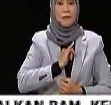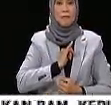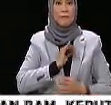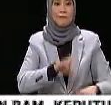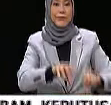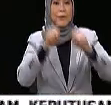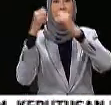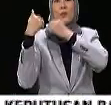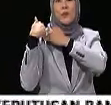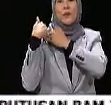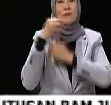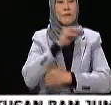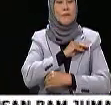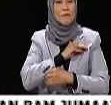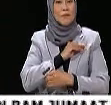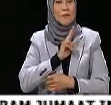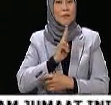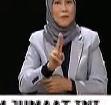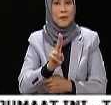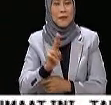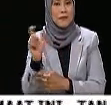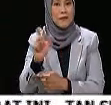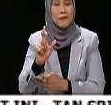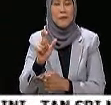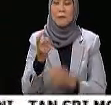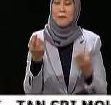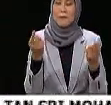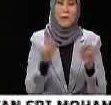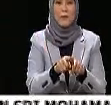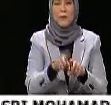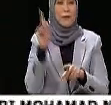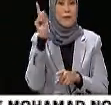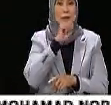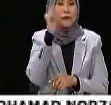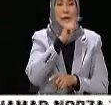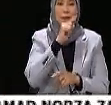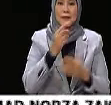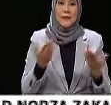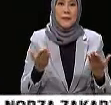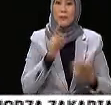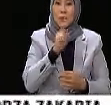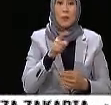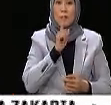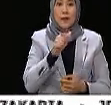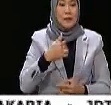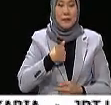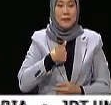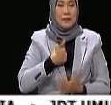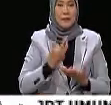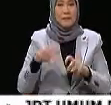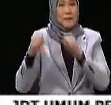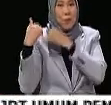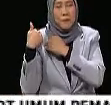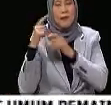panas yang semua dunia dimensioni saya akan kena walaupun kadang-kadang tumpukan ya tapi